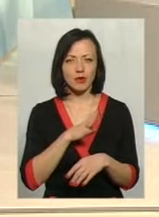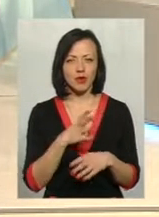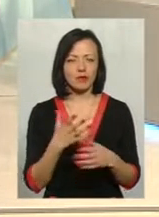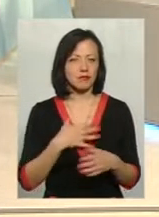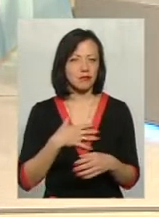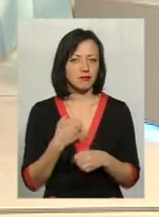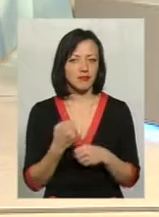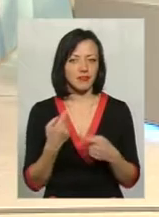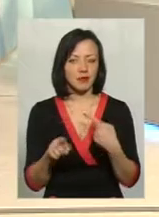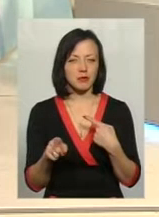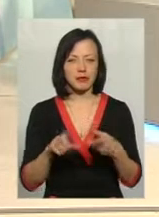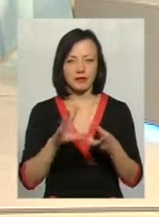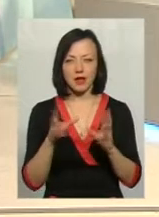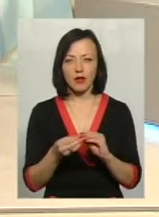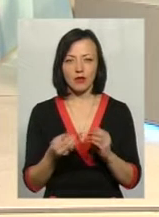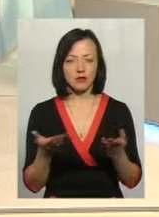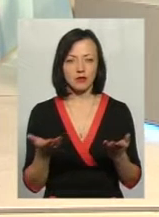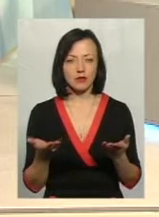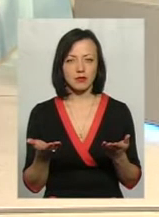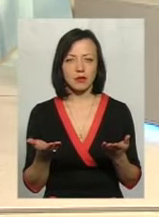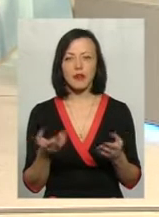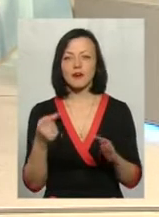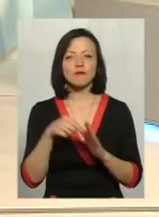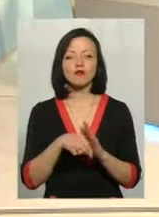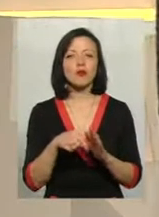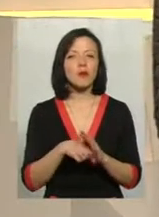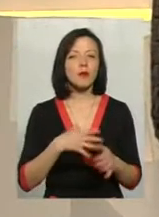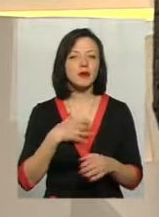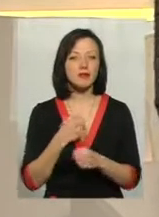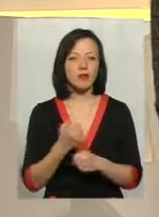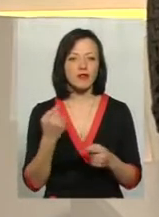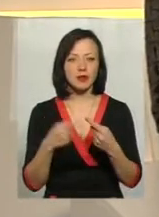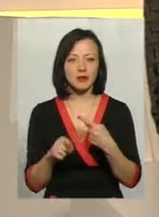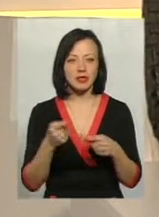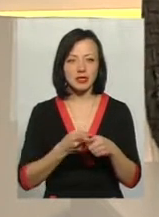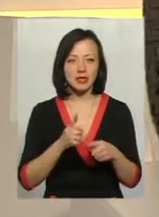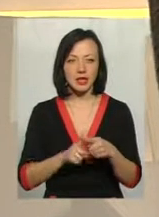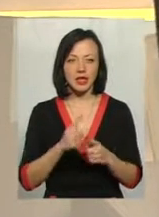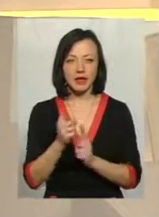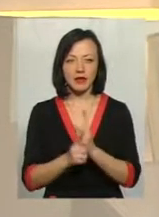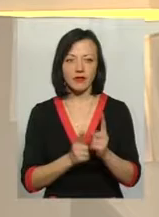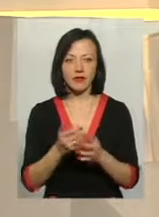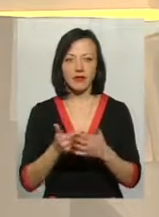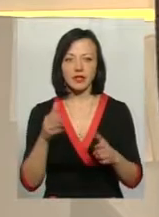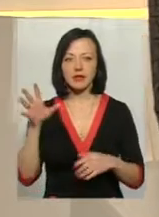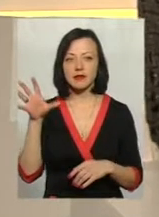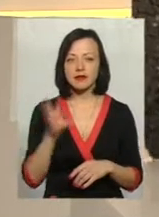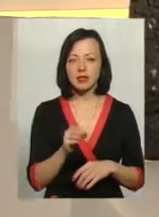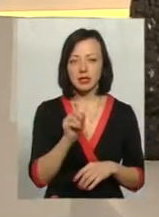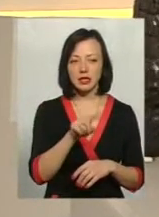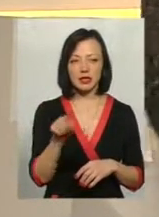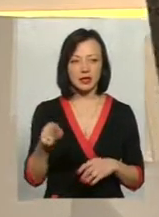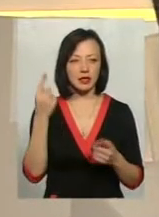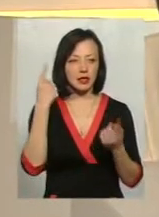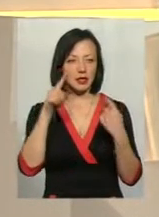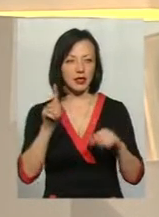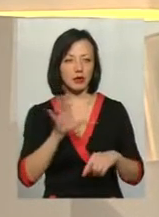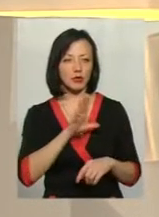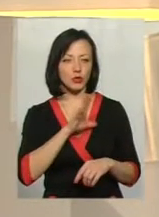принципова відмінність, і загалом, в чому принципова відмінність цієї реформи від всіх тих ідей, які